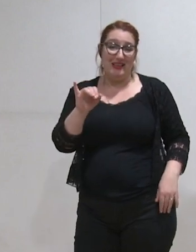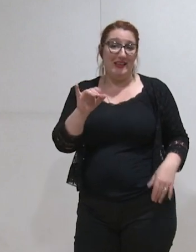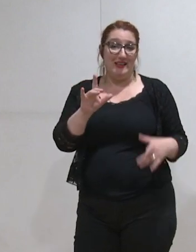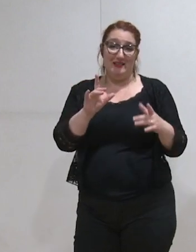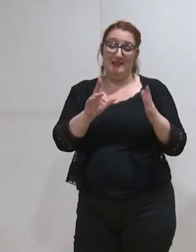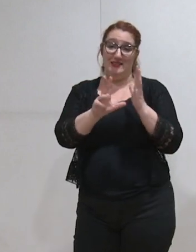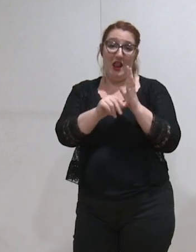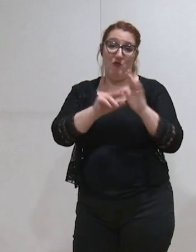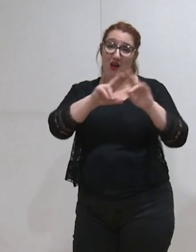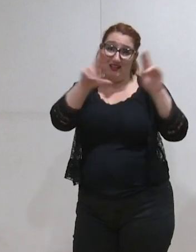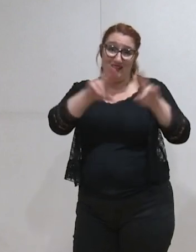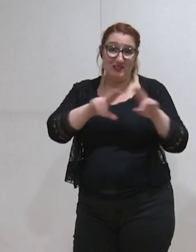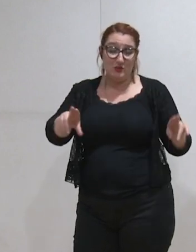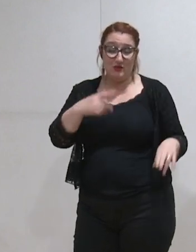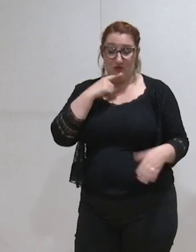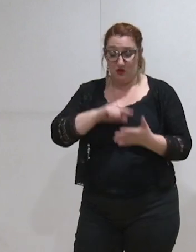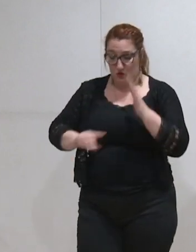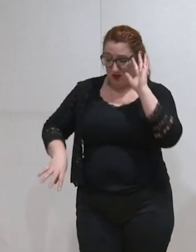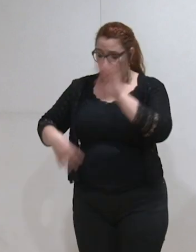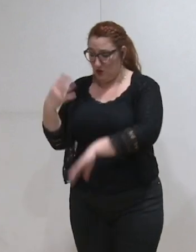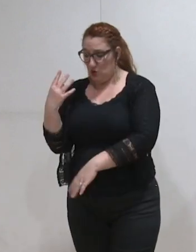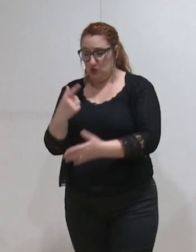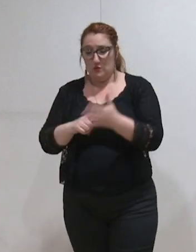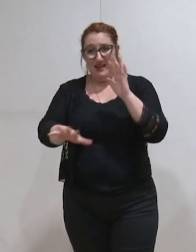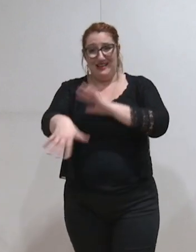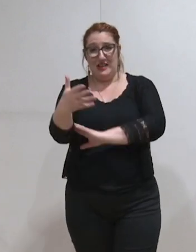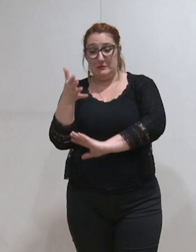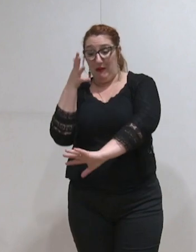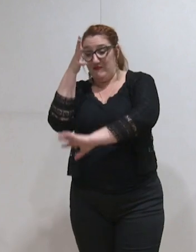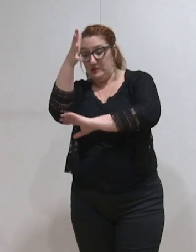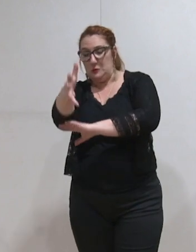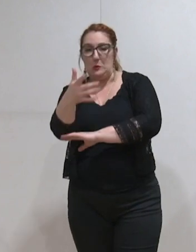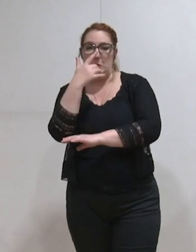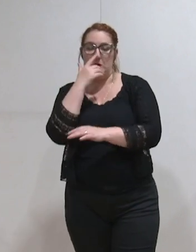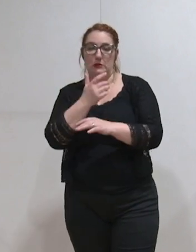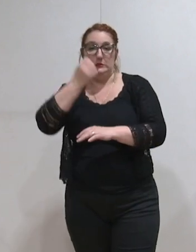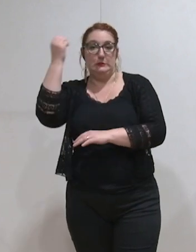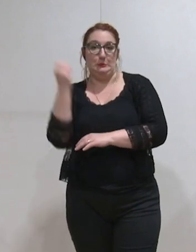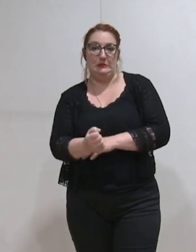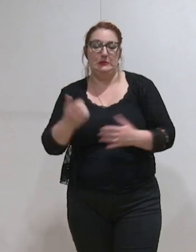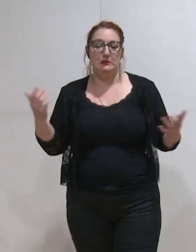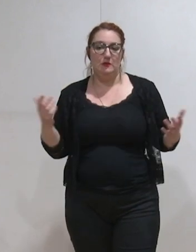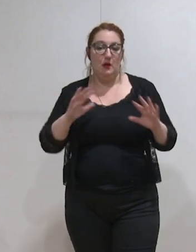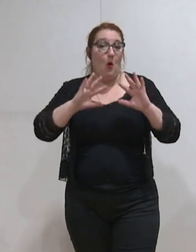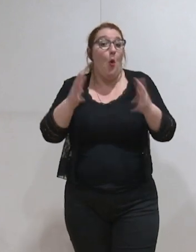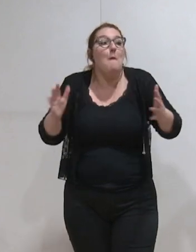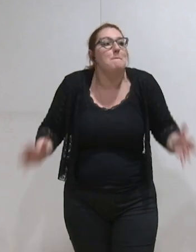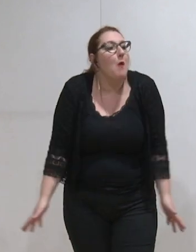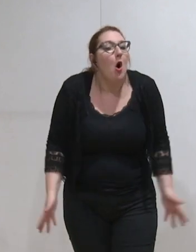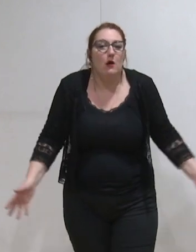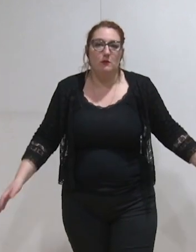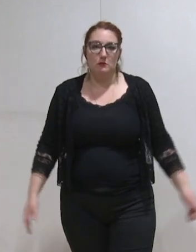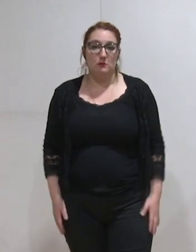perte constatée de 2014 et la prévision de perte de 2015 donc je ne vois pas comment je ne vois pas comment